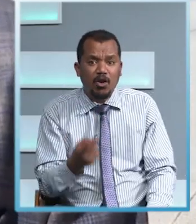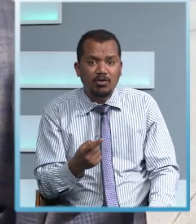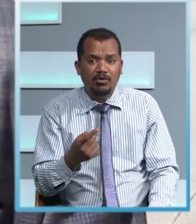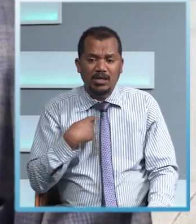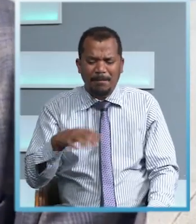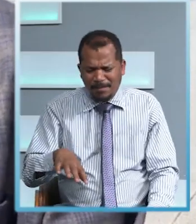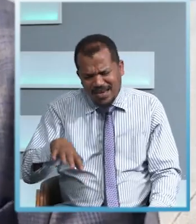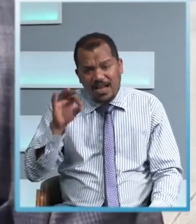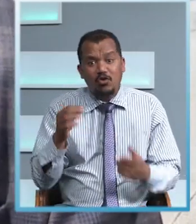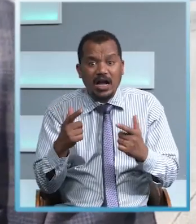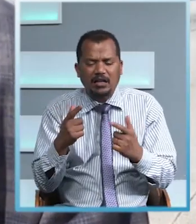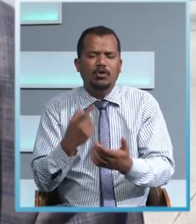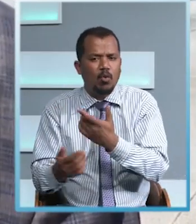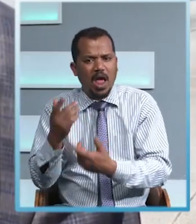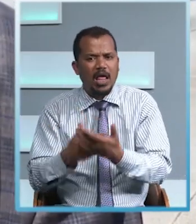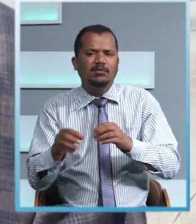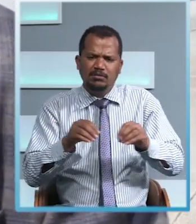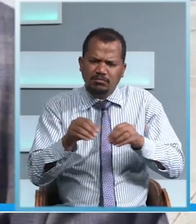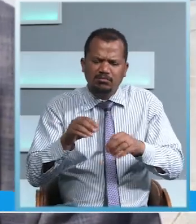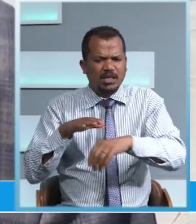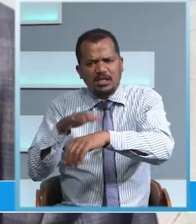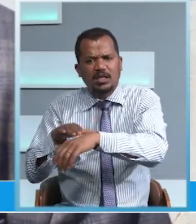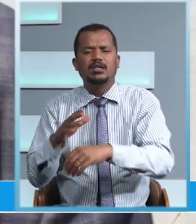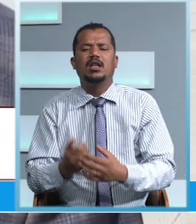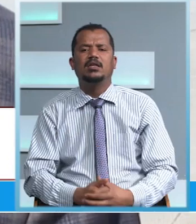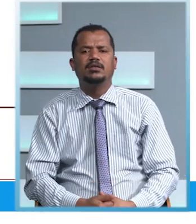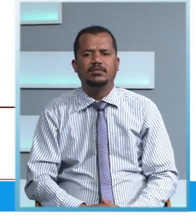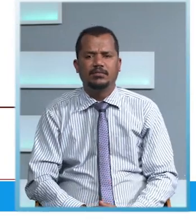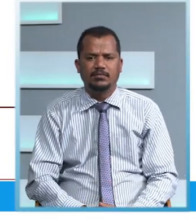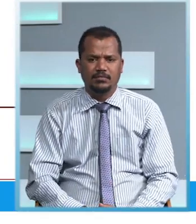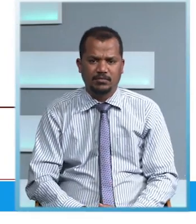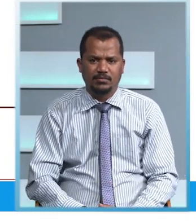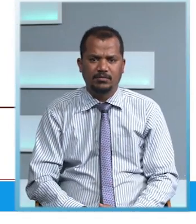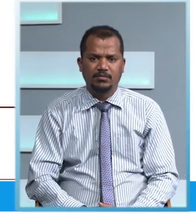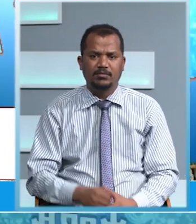ቢለውን በሚናገኘው አጋጣሚ ሁሉ እንዋያለን፣ እንከሰከሳለን፣ እናስተምራለን።